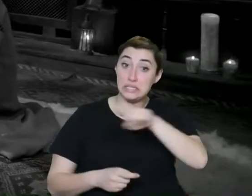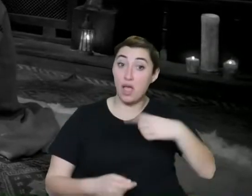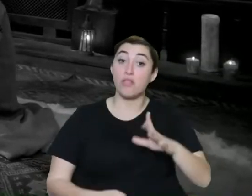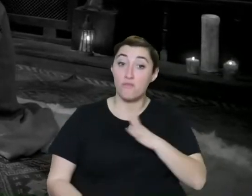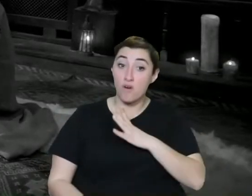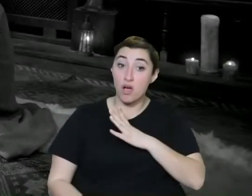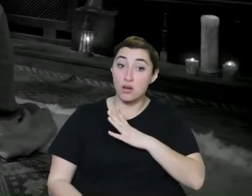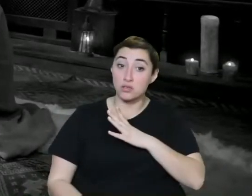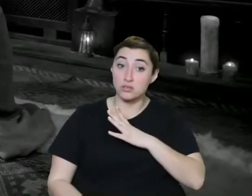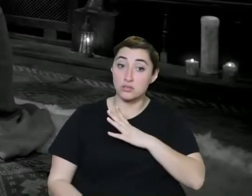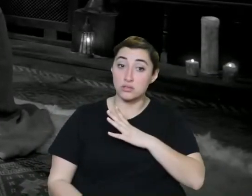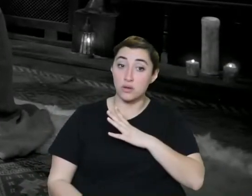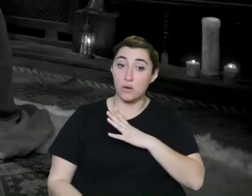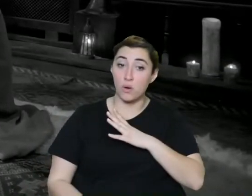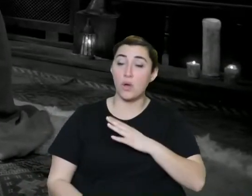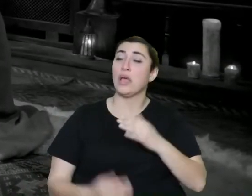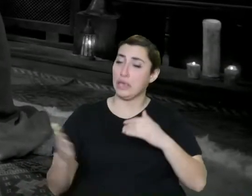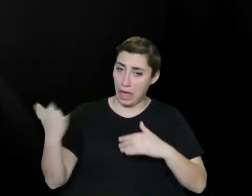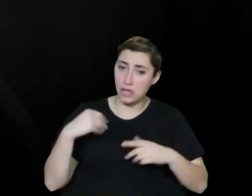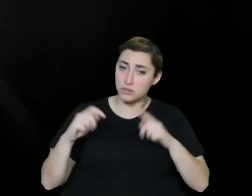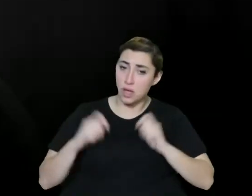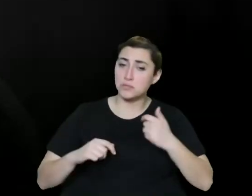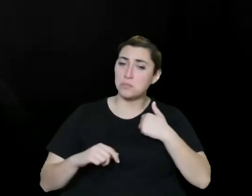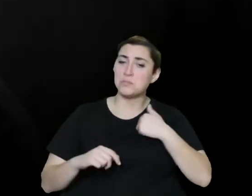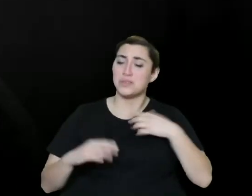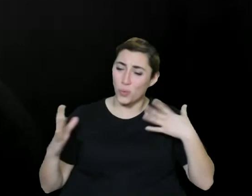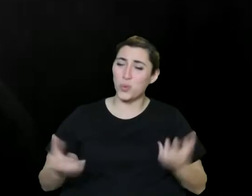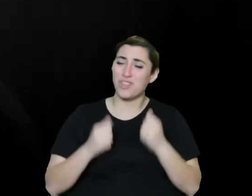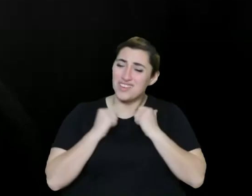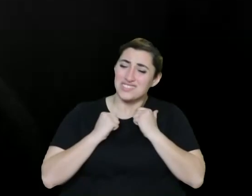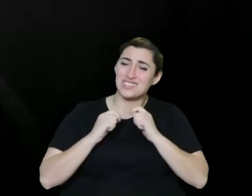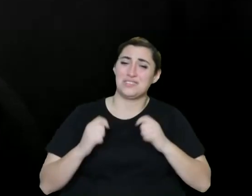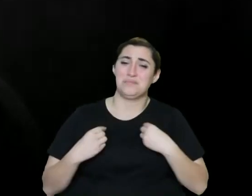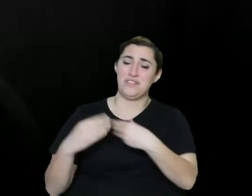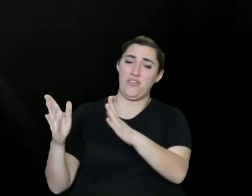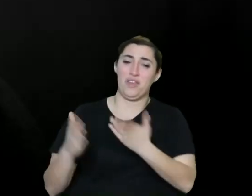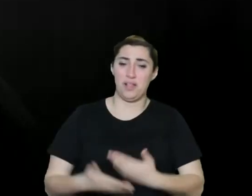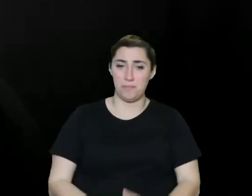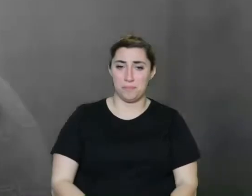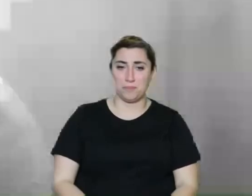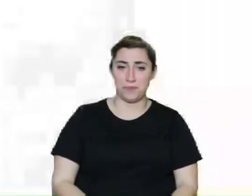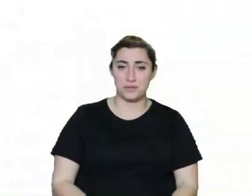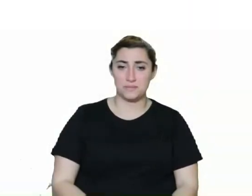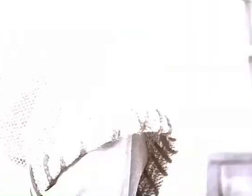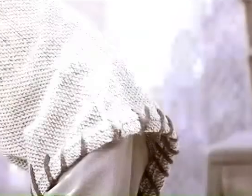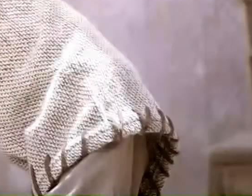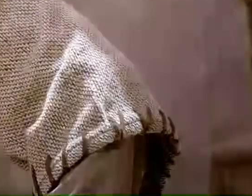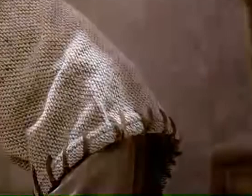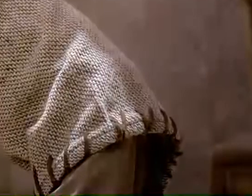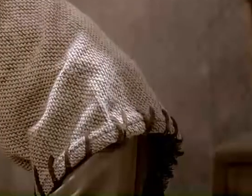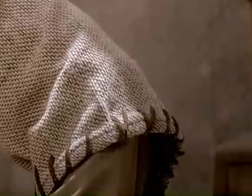ise durmasın, beri gelsin. Bizi de kurtarsın bu sırtımızdaki leşi taşımaktan.